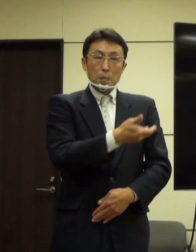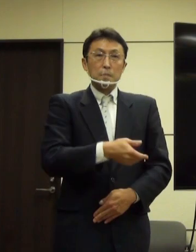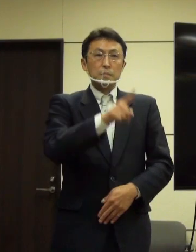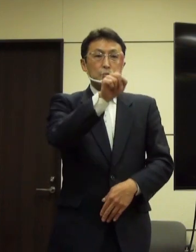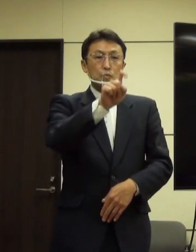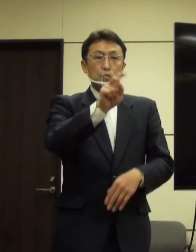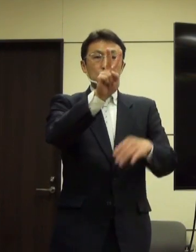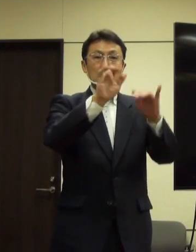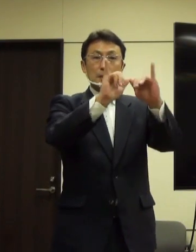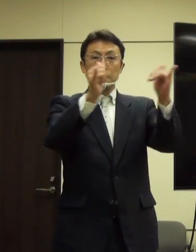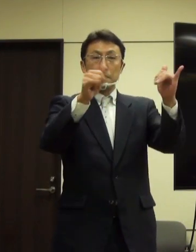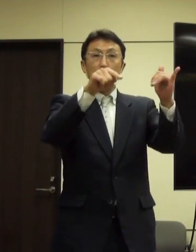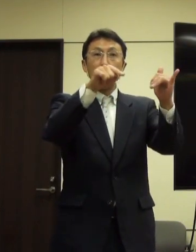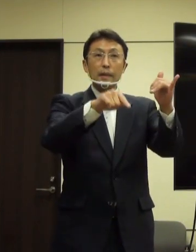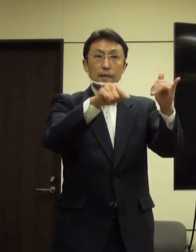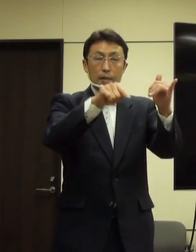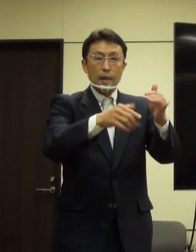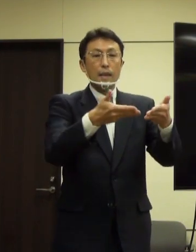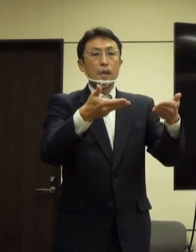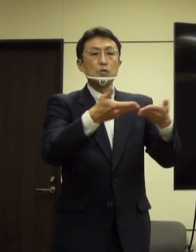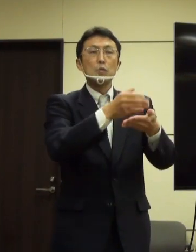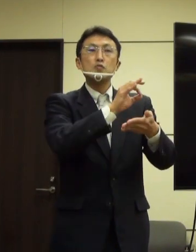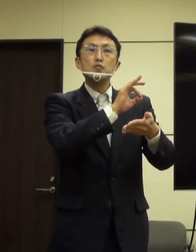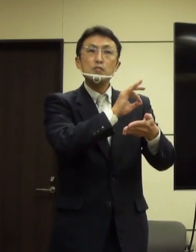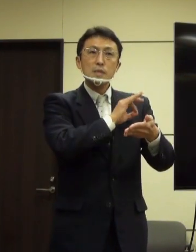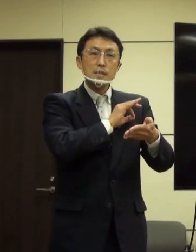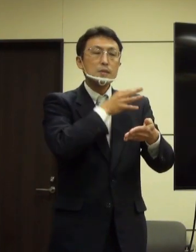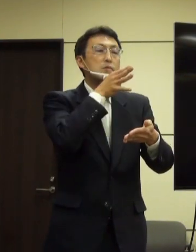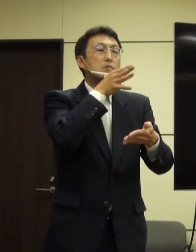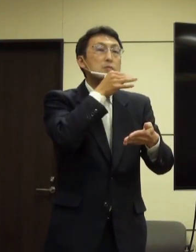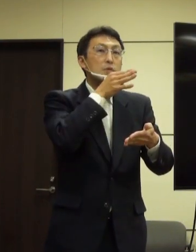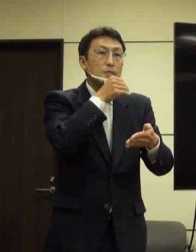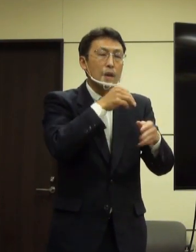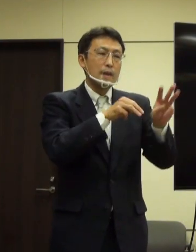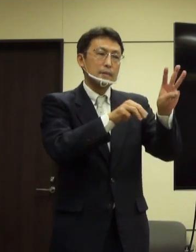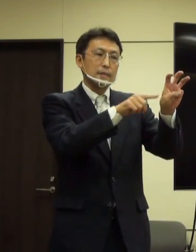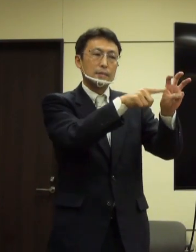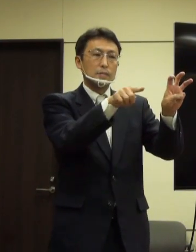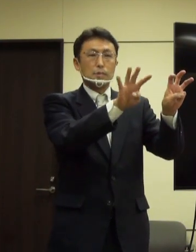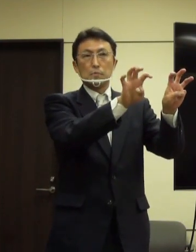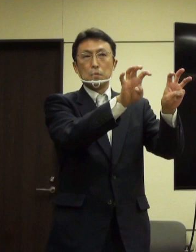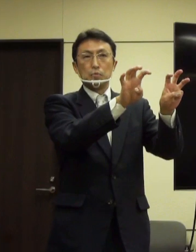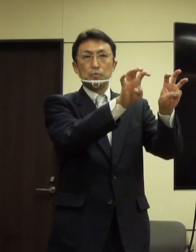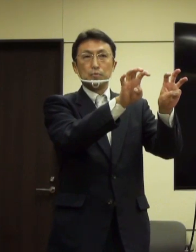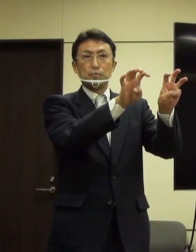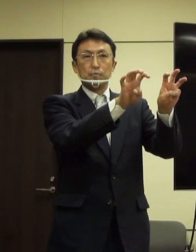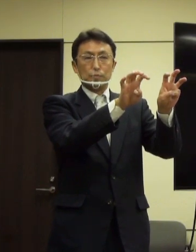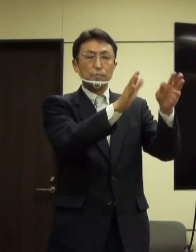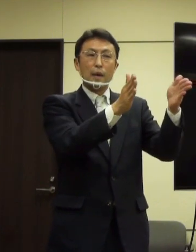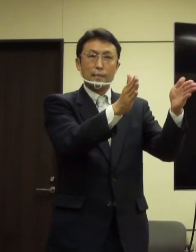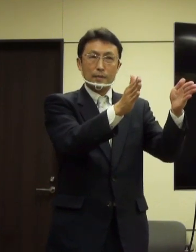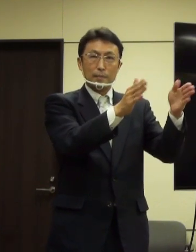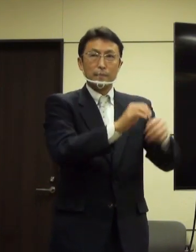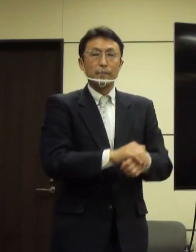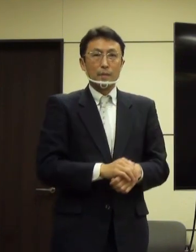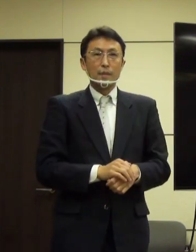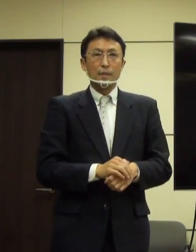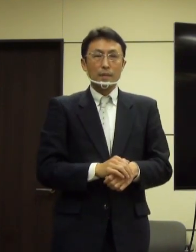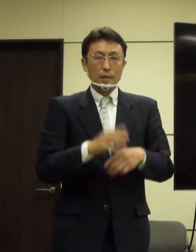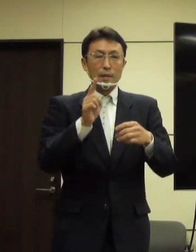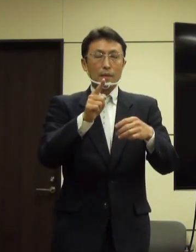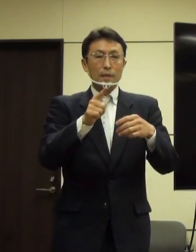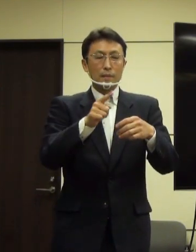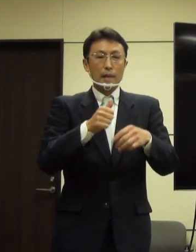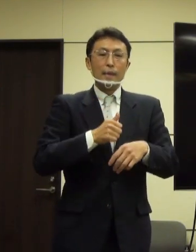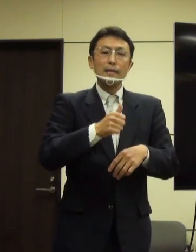も職員はさん40代の方ですそれから入賞者については60代から90代までおら